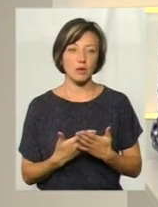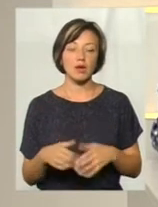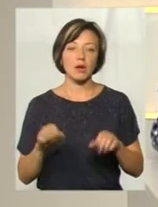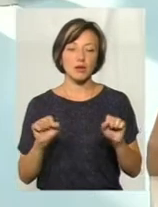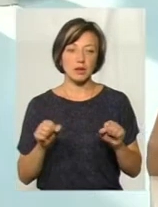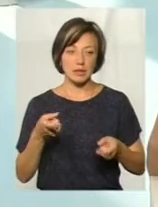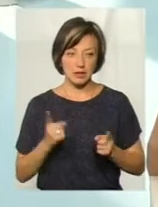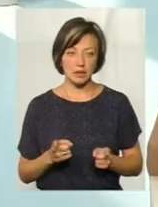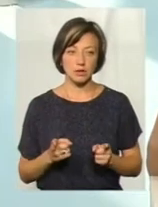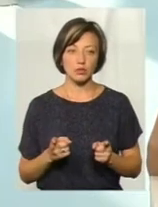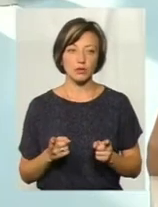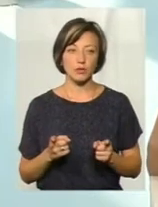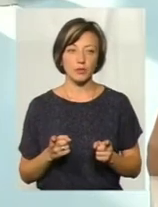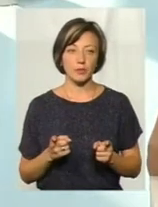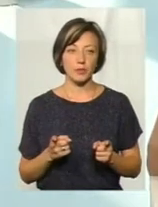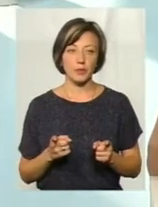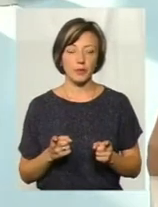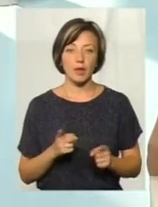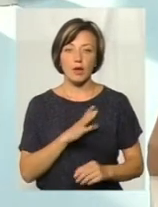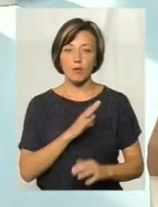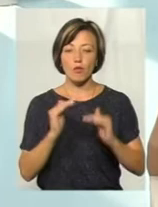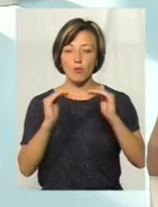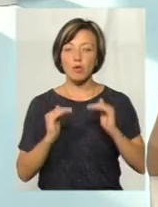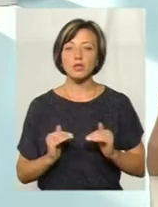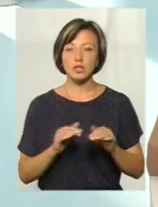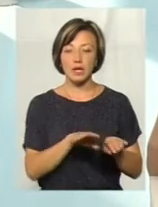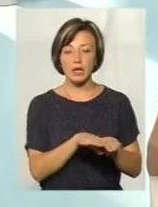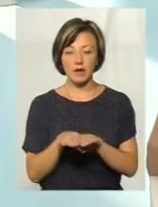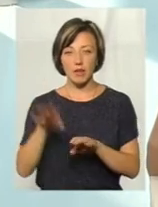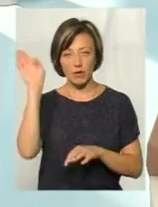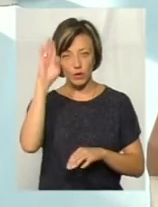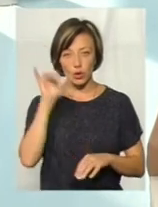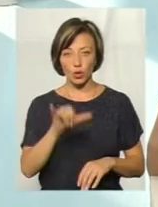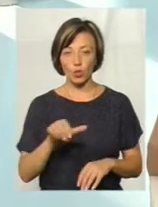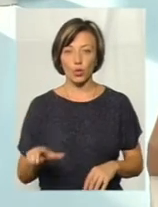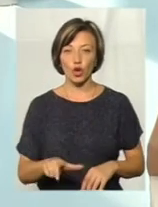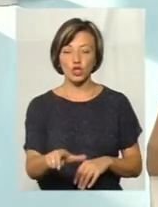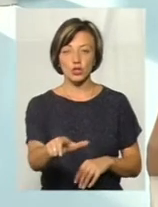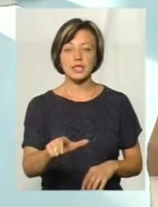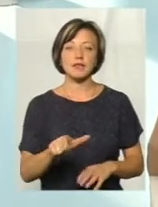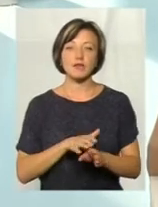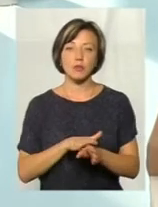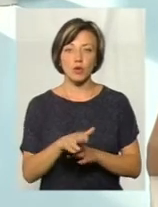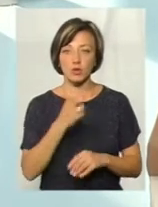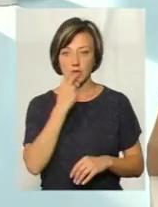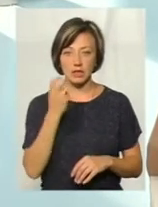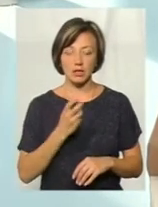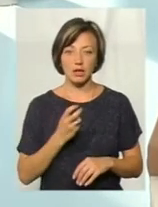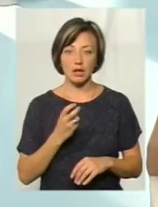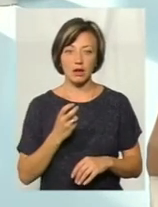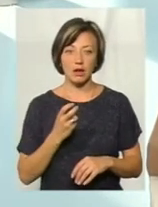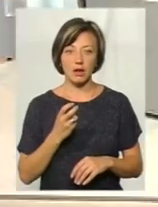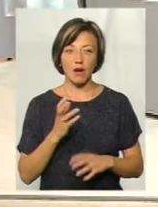дійсно, так як був понижений рівень води у річці, відбулося гниття